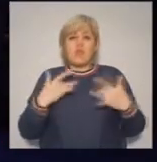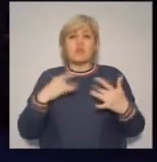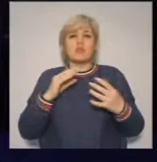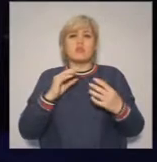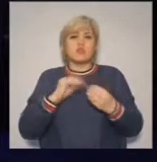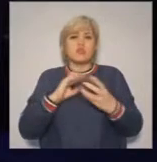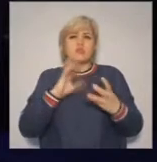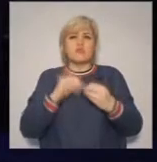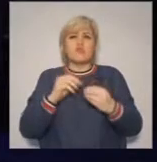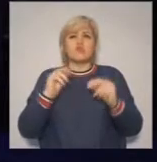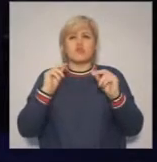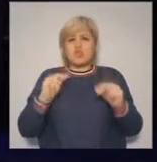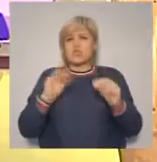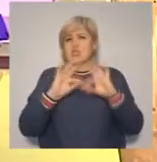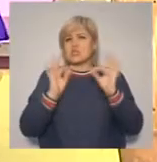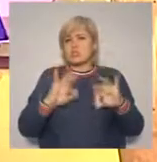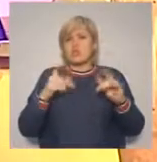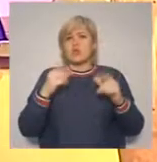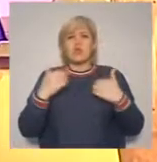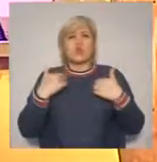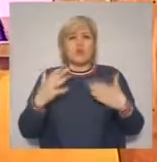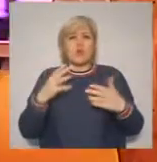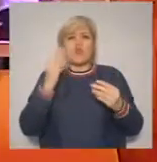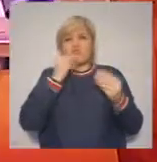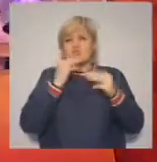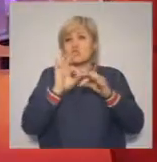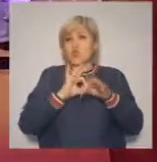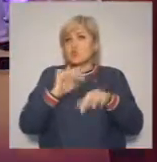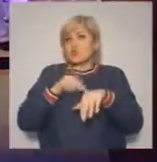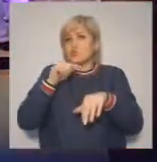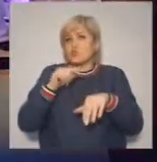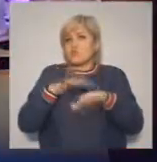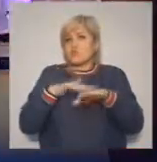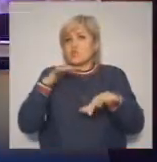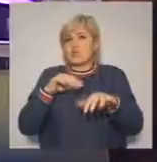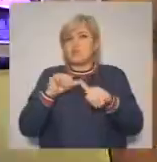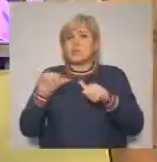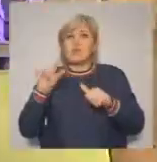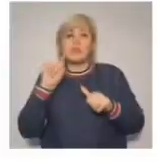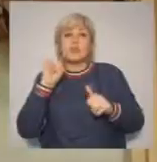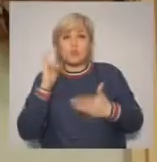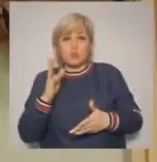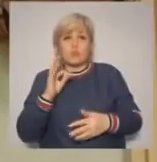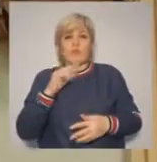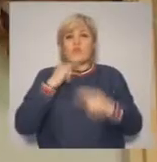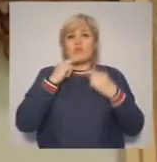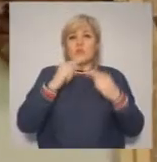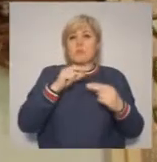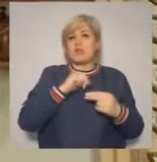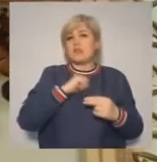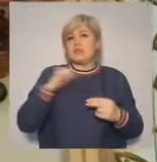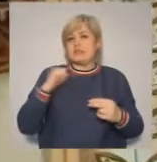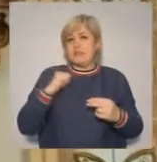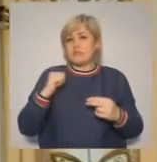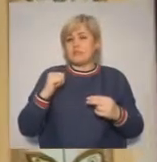где ничего нельзя в процессе исправить или, например, должным образом смонтировать. Театр прежде всего честное искусство, где